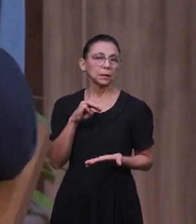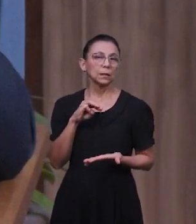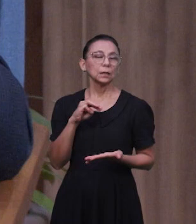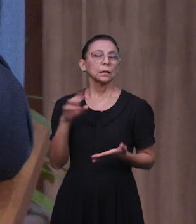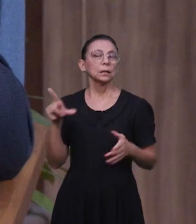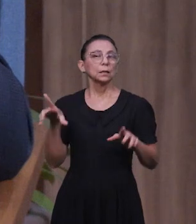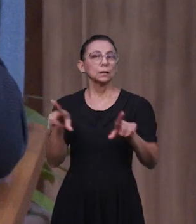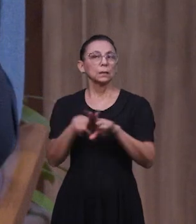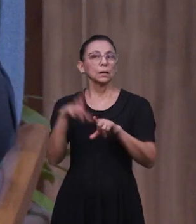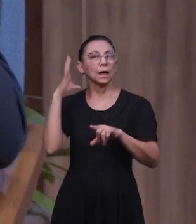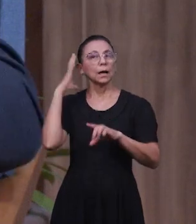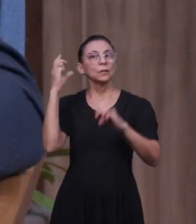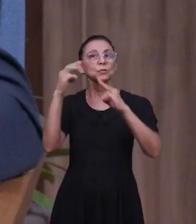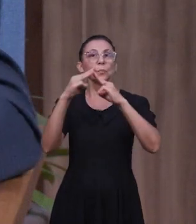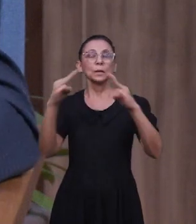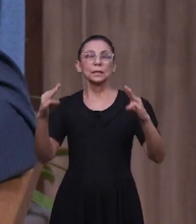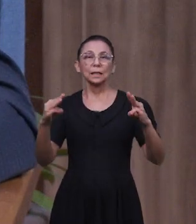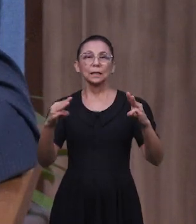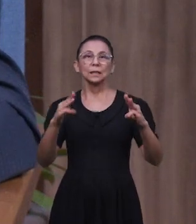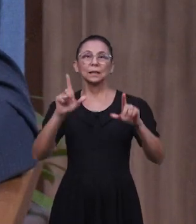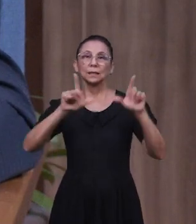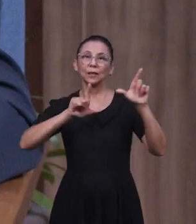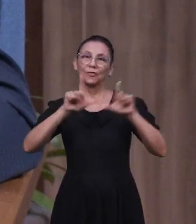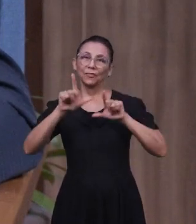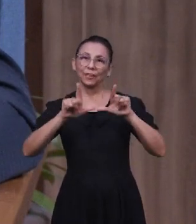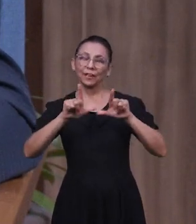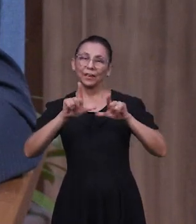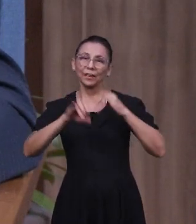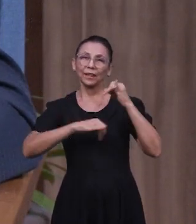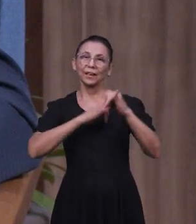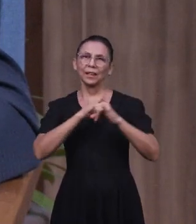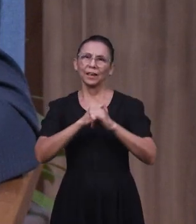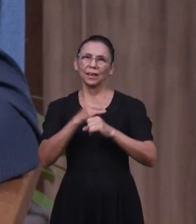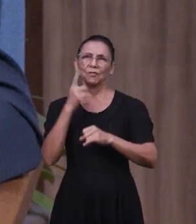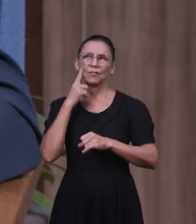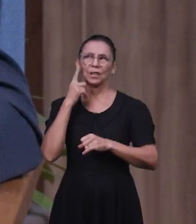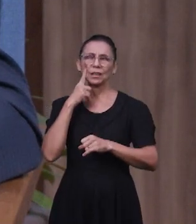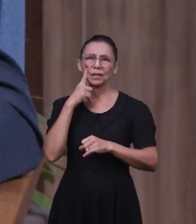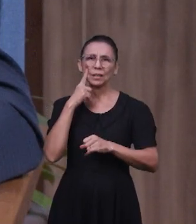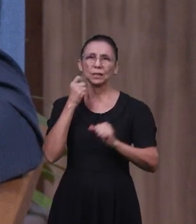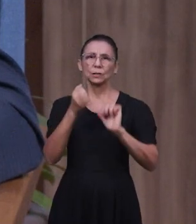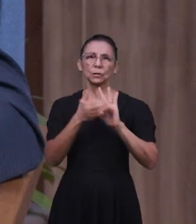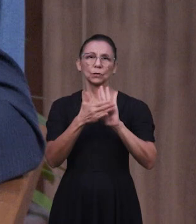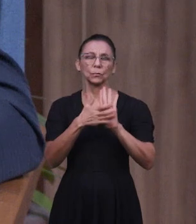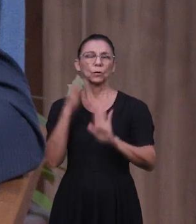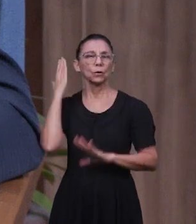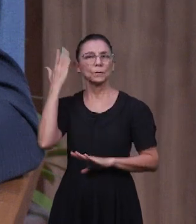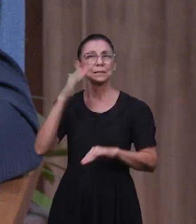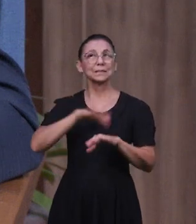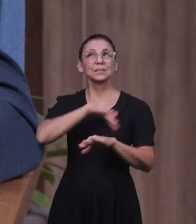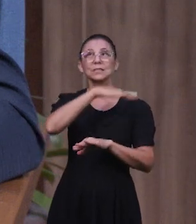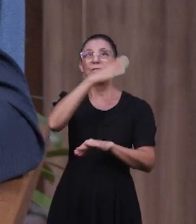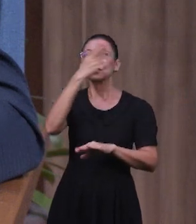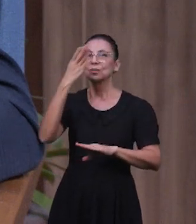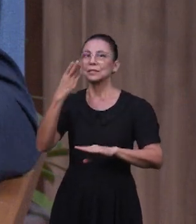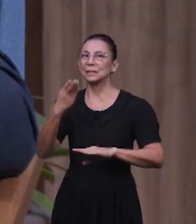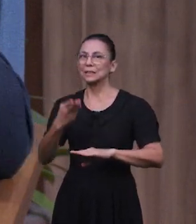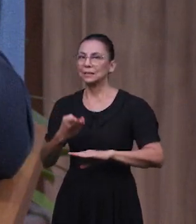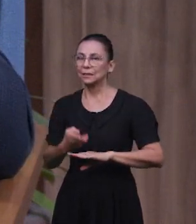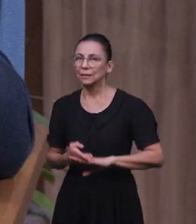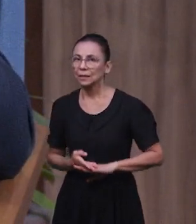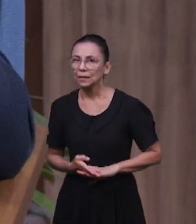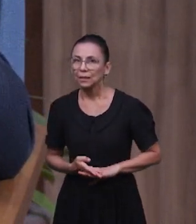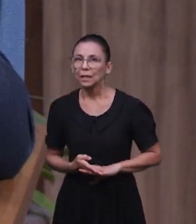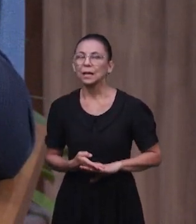Maranatha, comme de la Radio Manaïm, qui est notre radio web. Écoutez des louanges, messages bibliques 24 heures par jour.